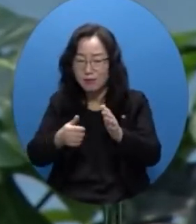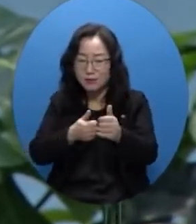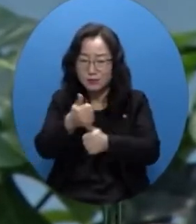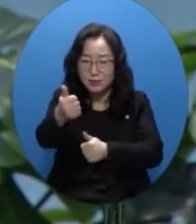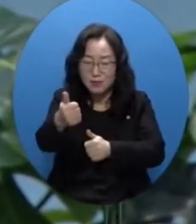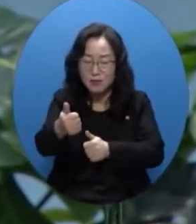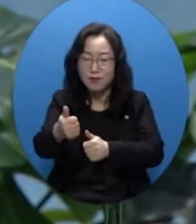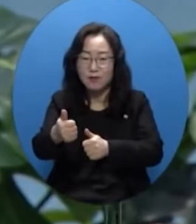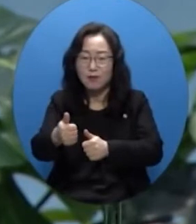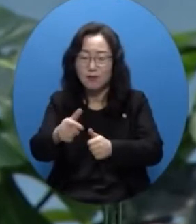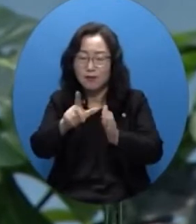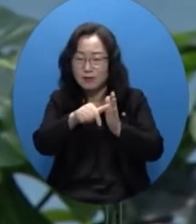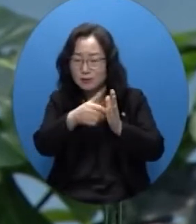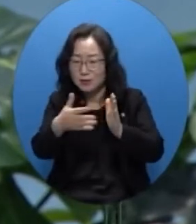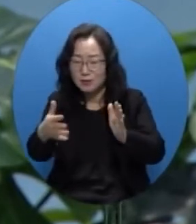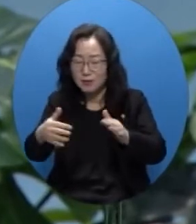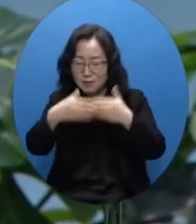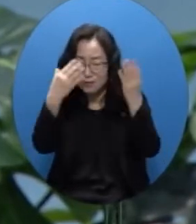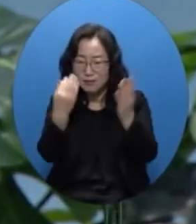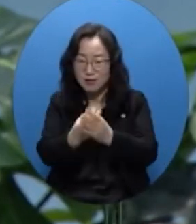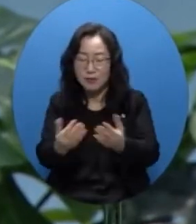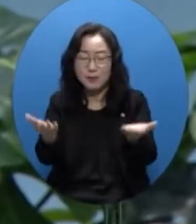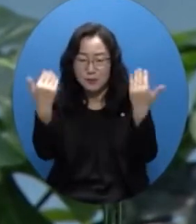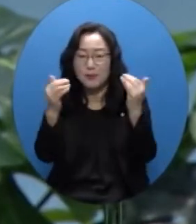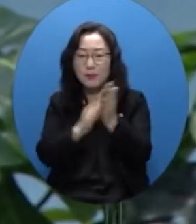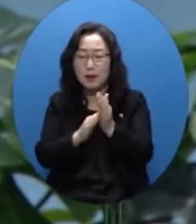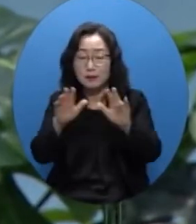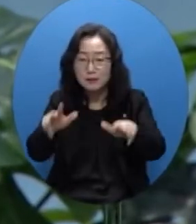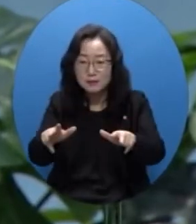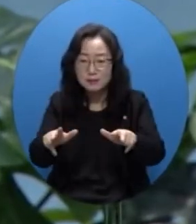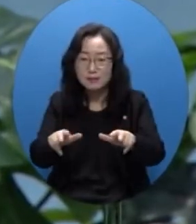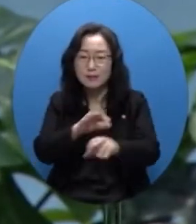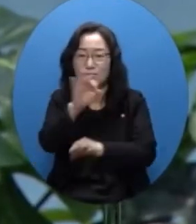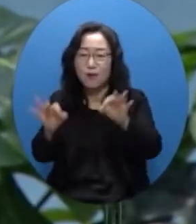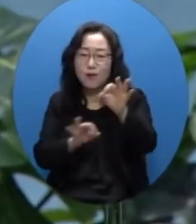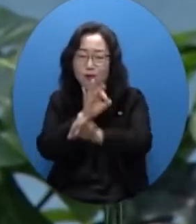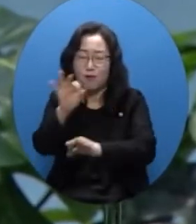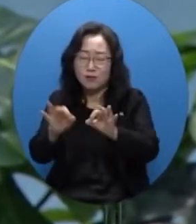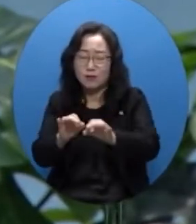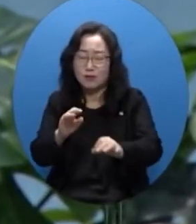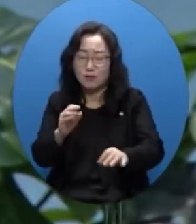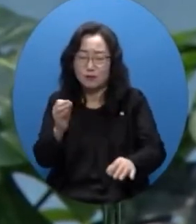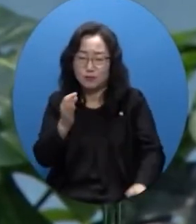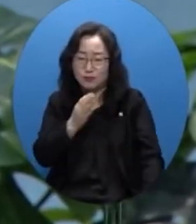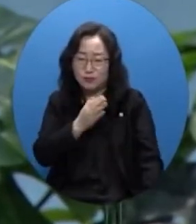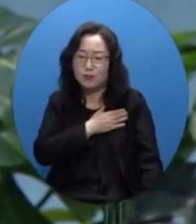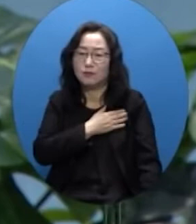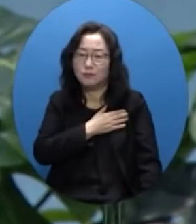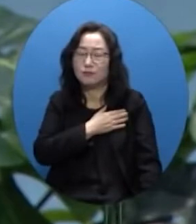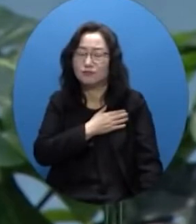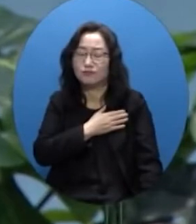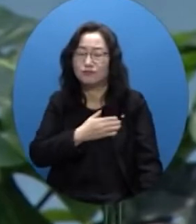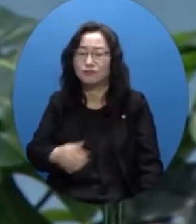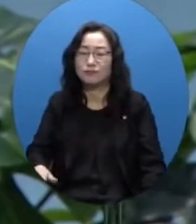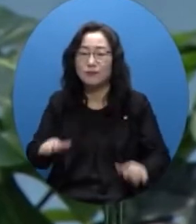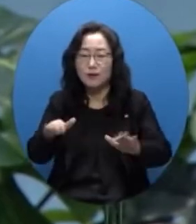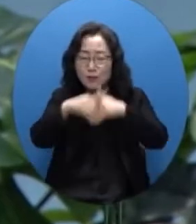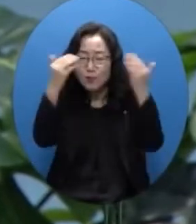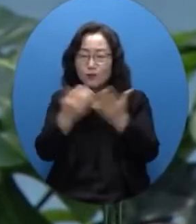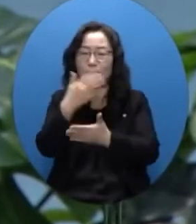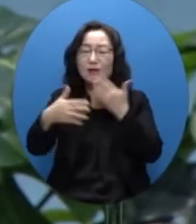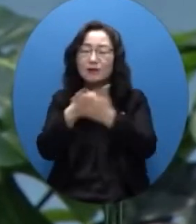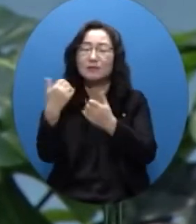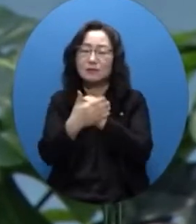치실 네팔 신대 정제 대북 을 열어서 우리가 경제 10대 대국에 들게 된 것입니다 모두 시 하나님의